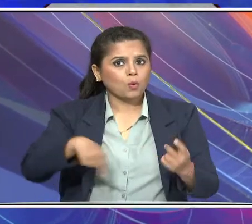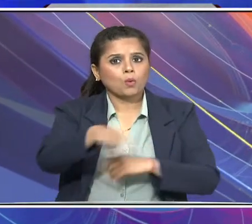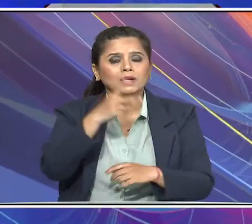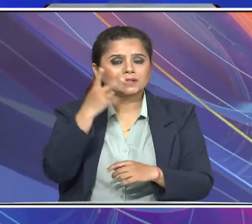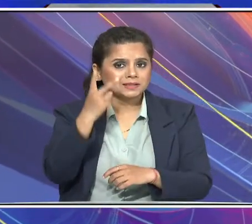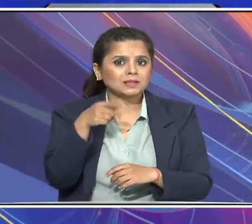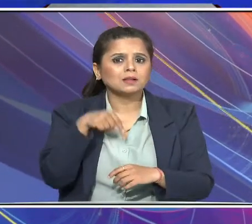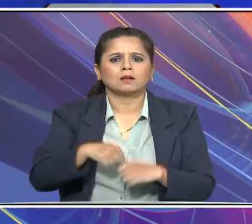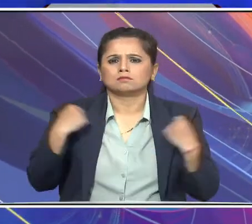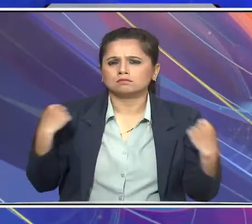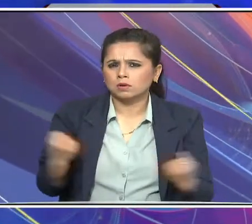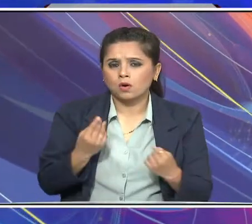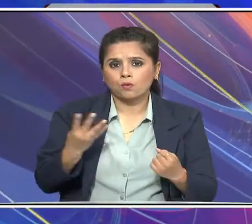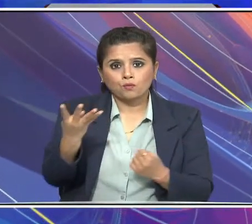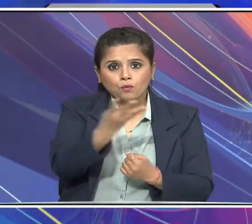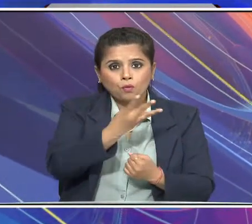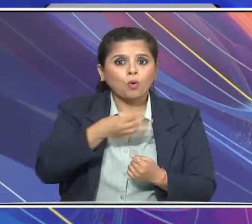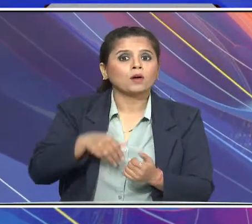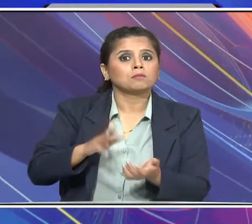द्वारा